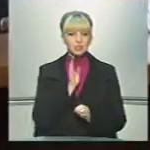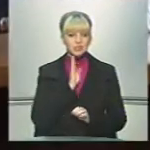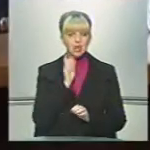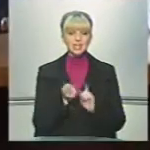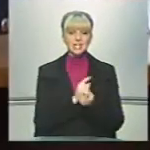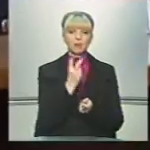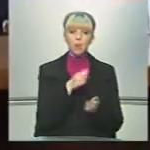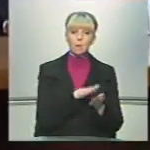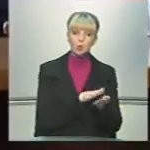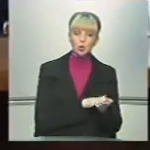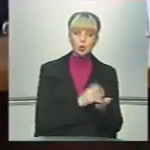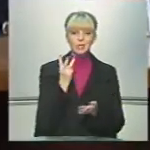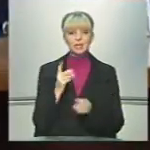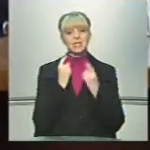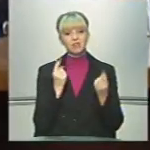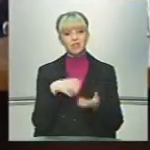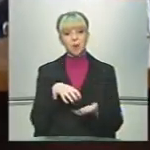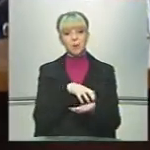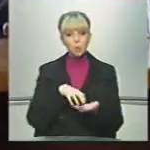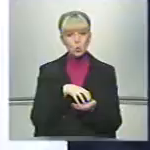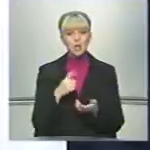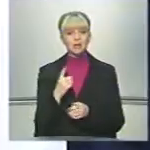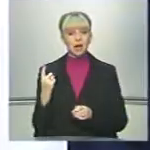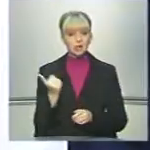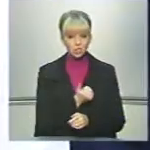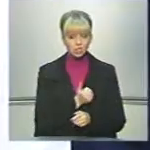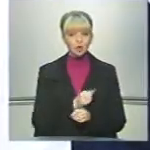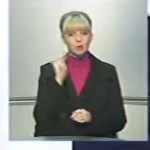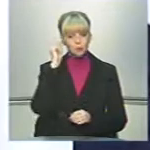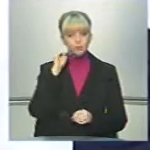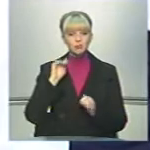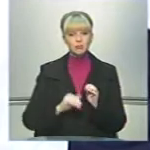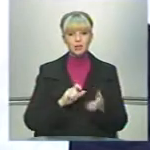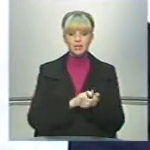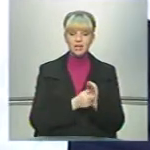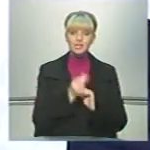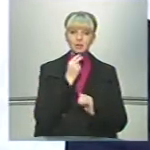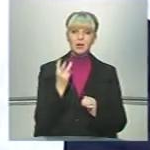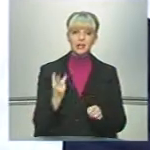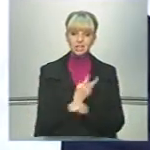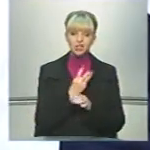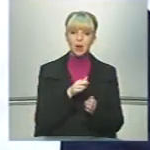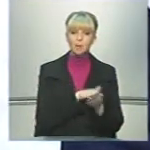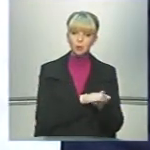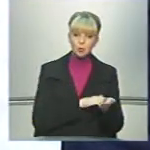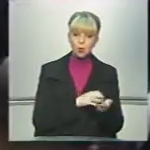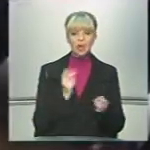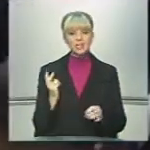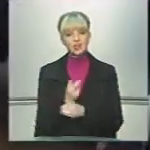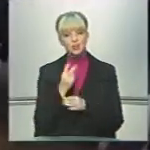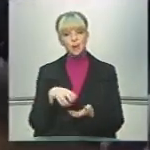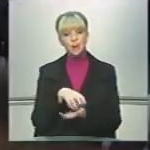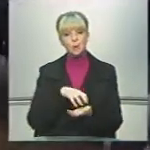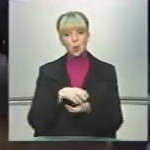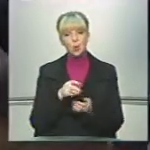Замість двох бутербродів і трьох звичайних булочок на тиждень учні молодших класів їстимуть тричі бутерброди, а двічі – булочки